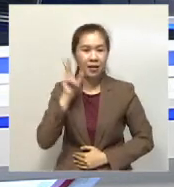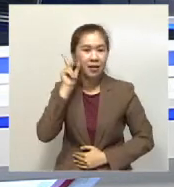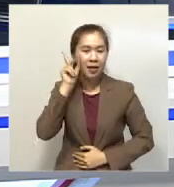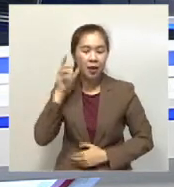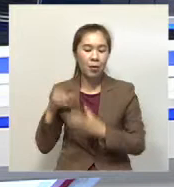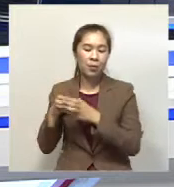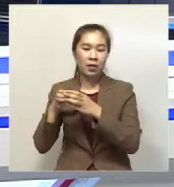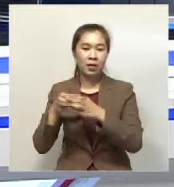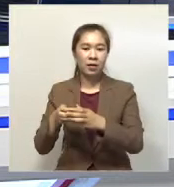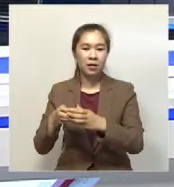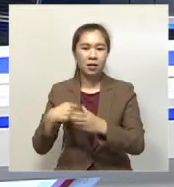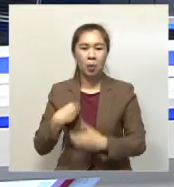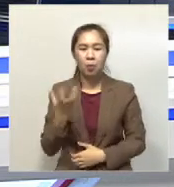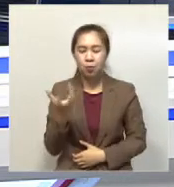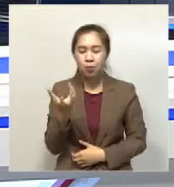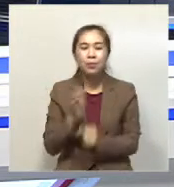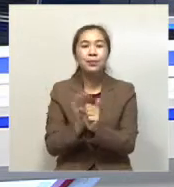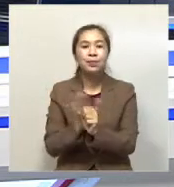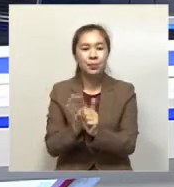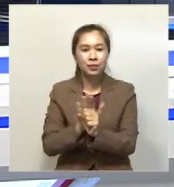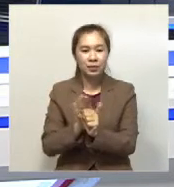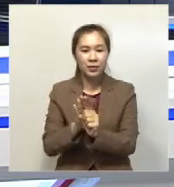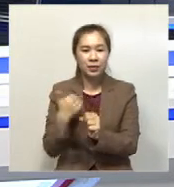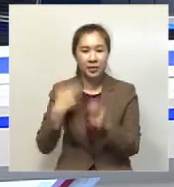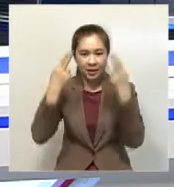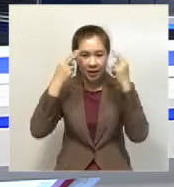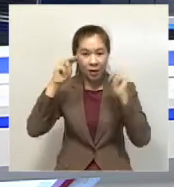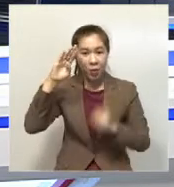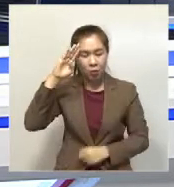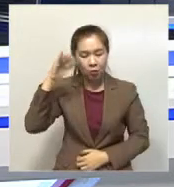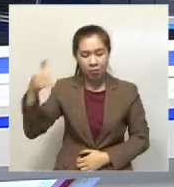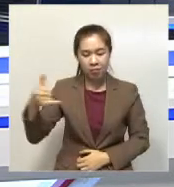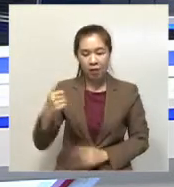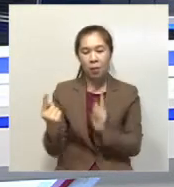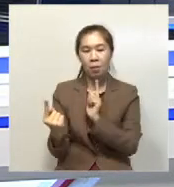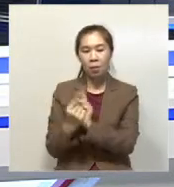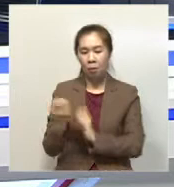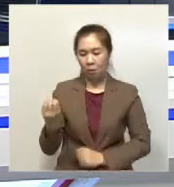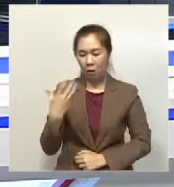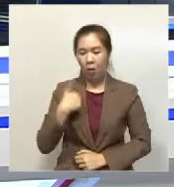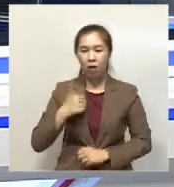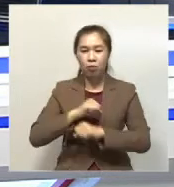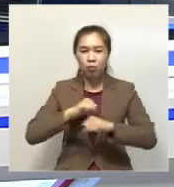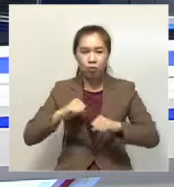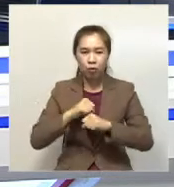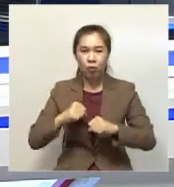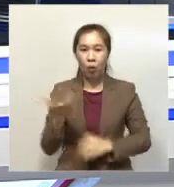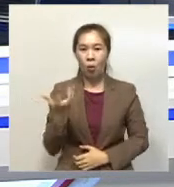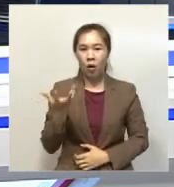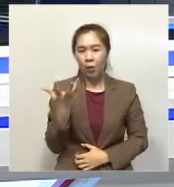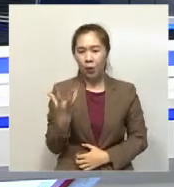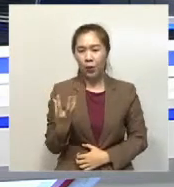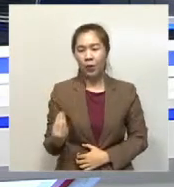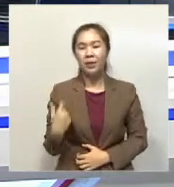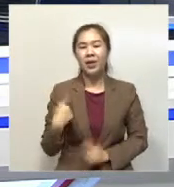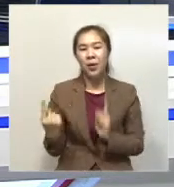ำเขาจะอวบๆนิดนึงเนี่ยแล้วผู้นายกก็มาสะกิดลดความอ้วนได้แล้วนะเราอ่ะคือกลาย